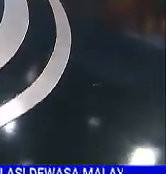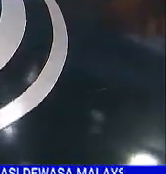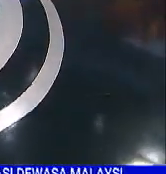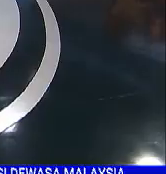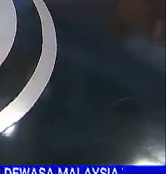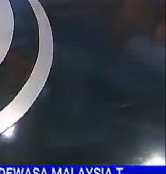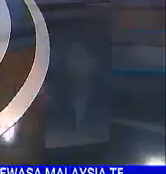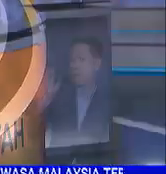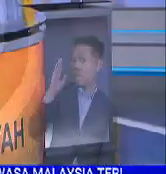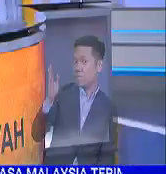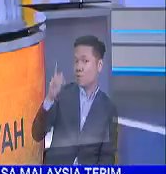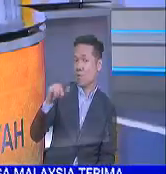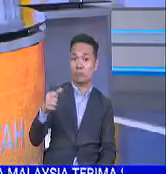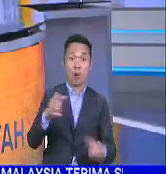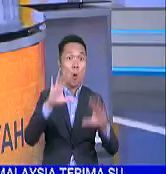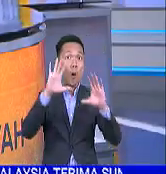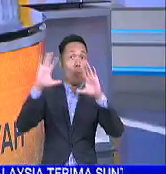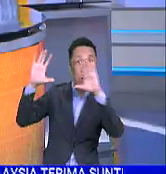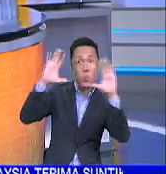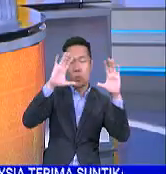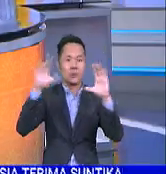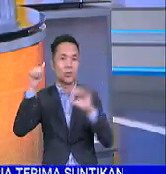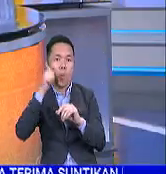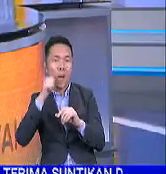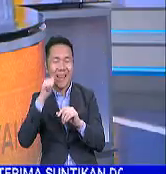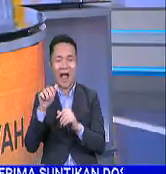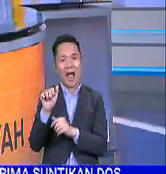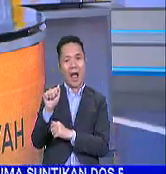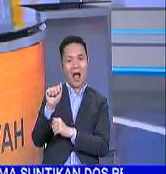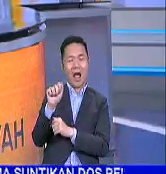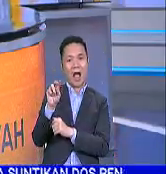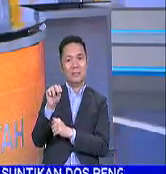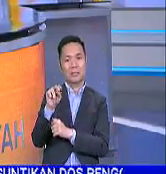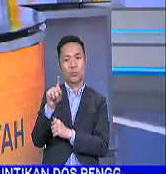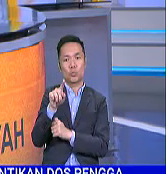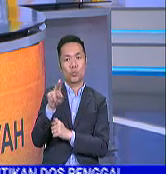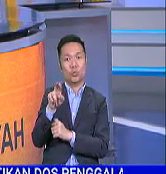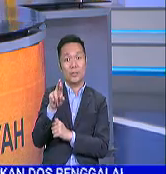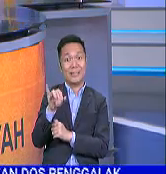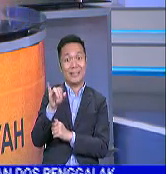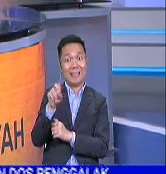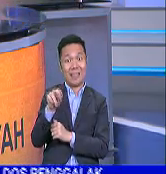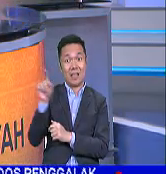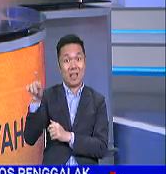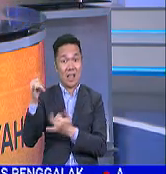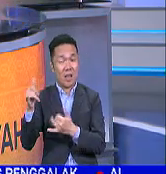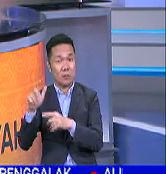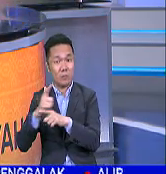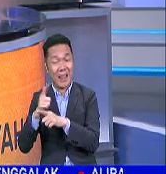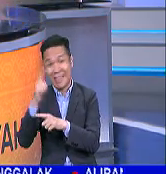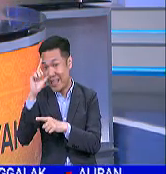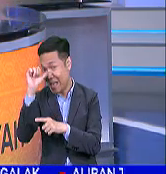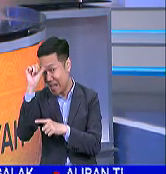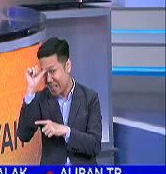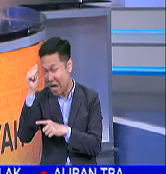Masa depan penjaga gawang skuad bola sepak wanita negara Nurul Azurin Mazlan di India masih menjadi tanda tanya meskipun dia